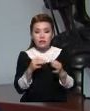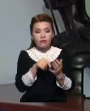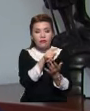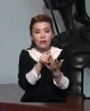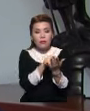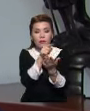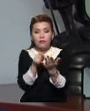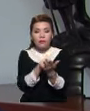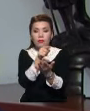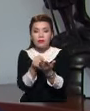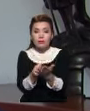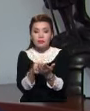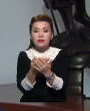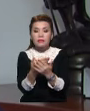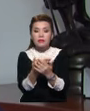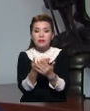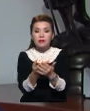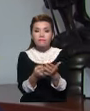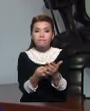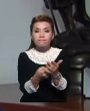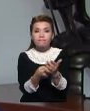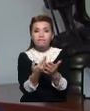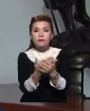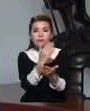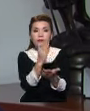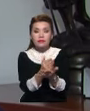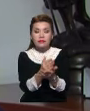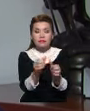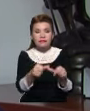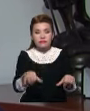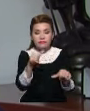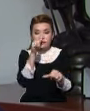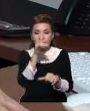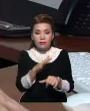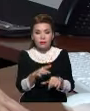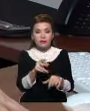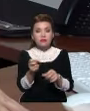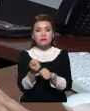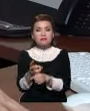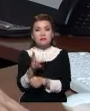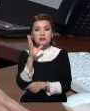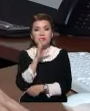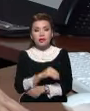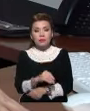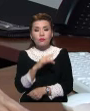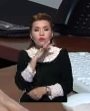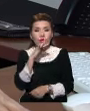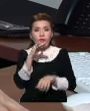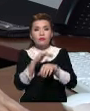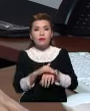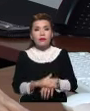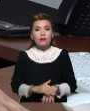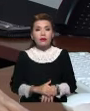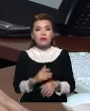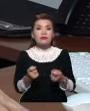может дать вопросы, которые необходимо поставить перед экспертом, но следователь может их снять. Очень много фактов, когда